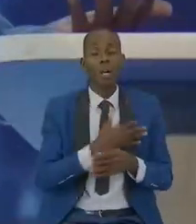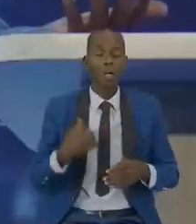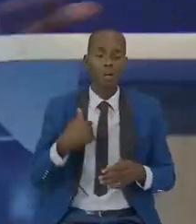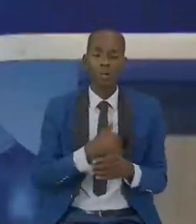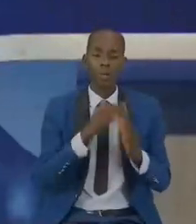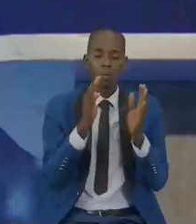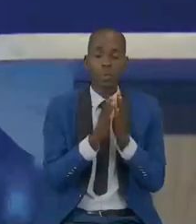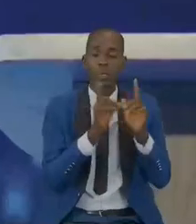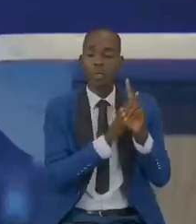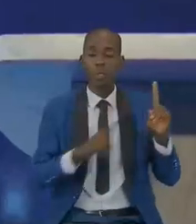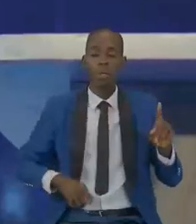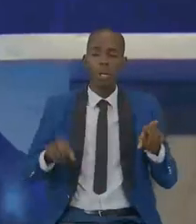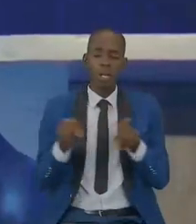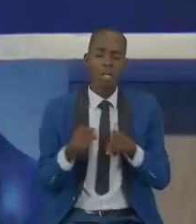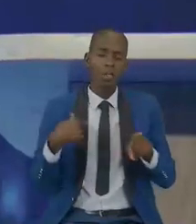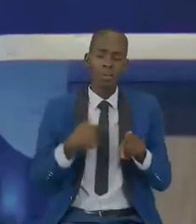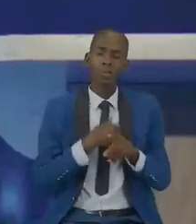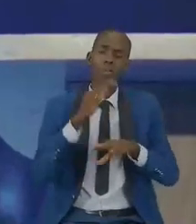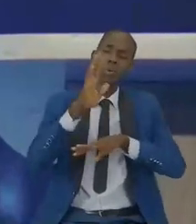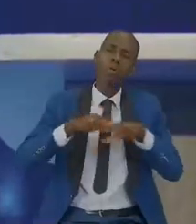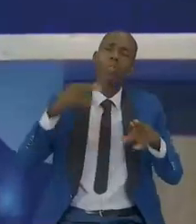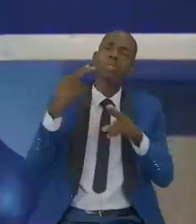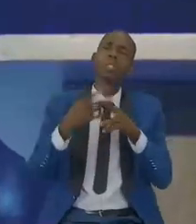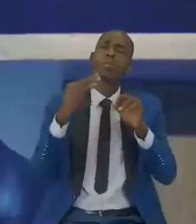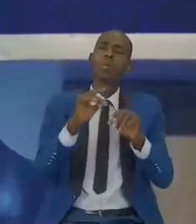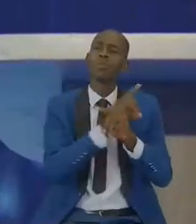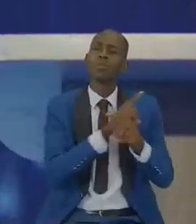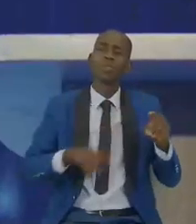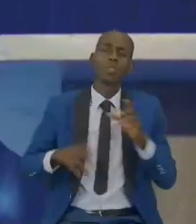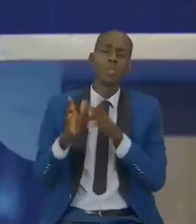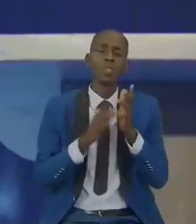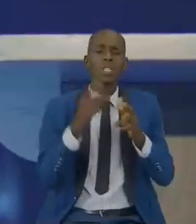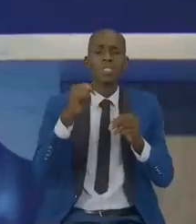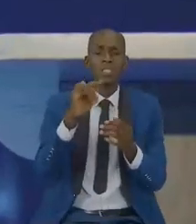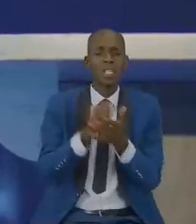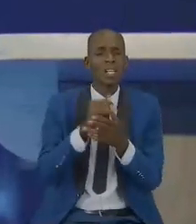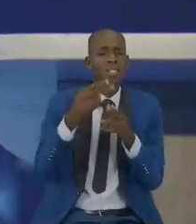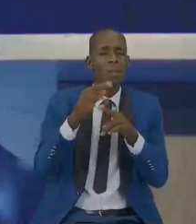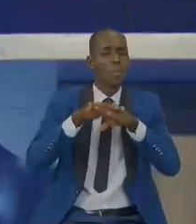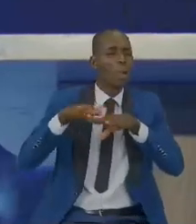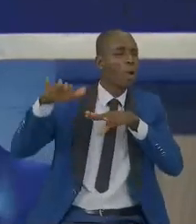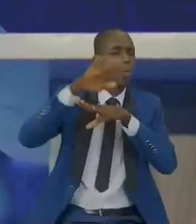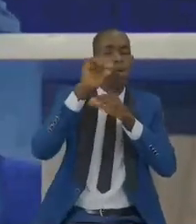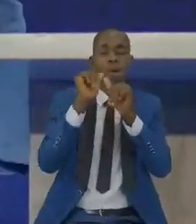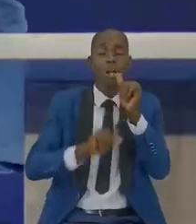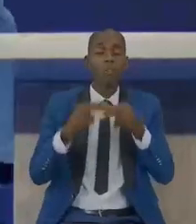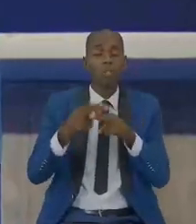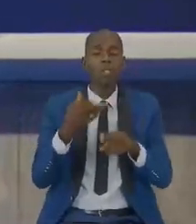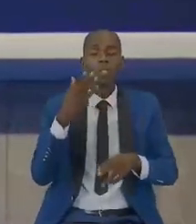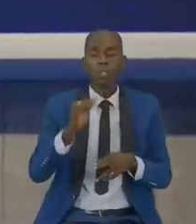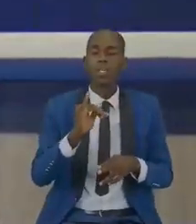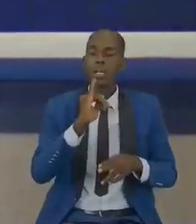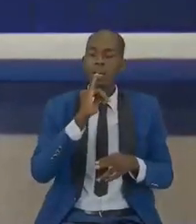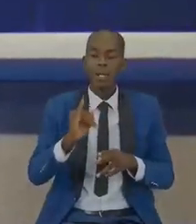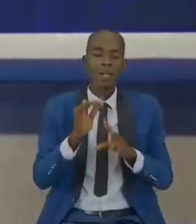monde leur attente. Et je prie, Seigneur, comme nous mentionnons le nom de Jésus, le nom